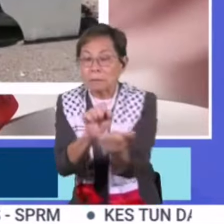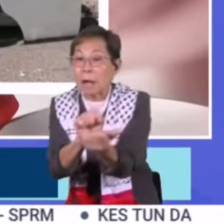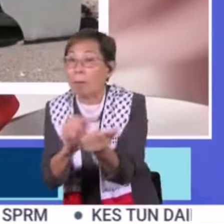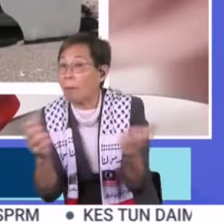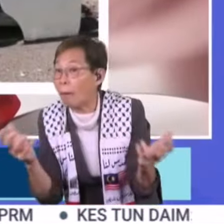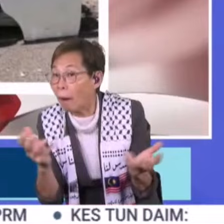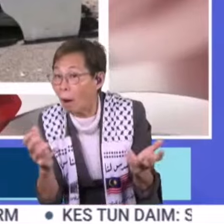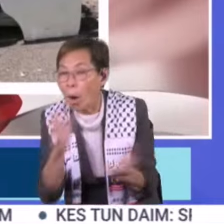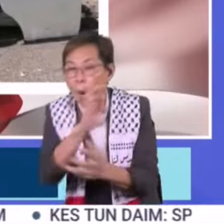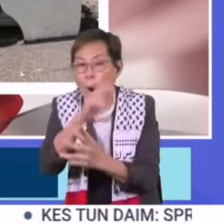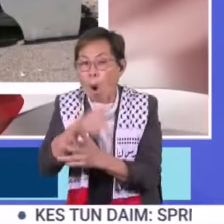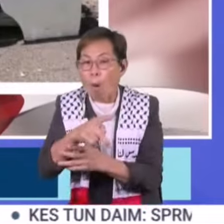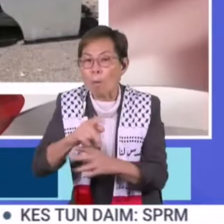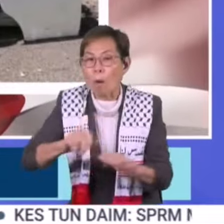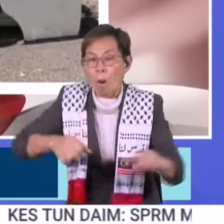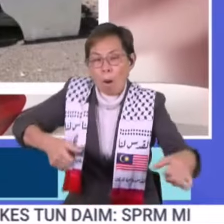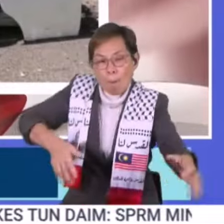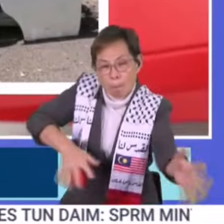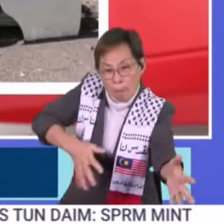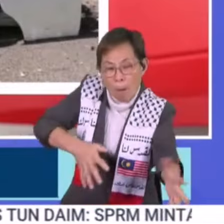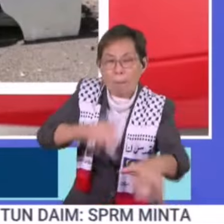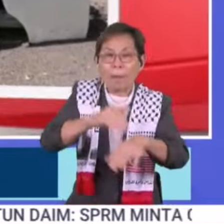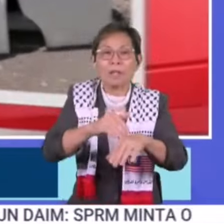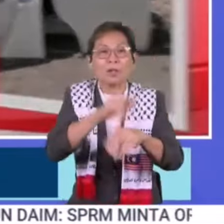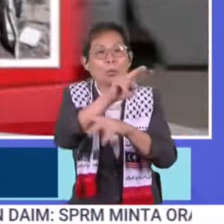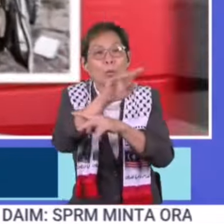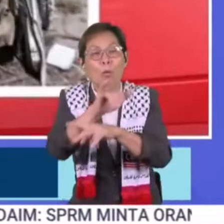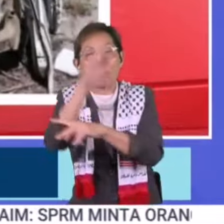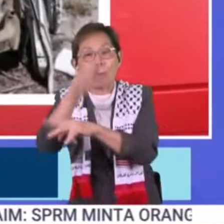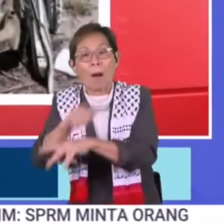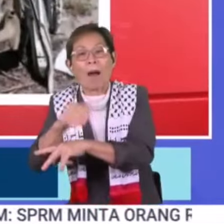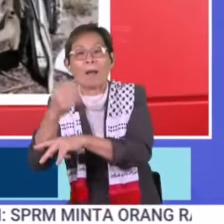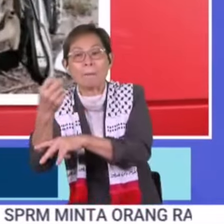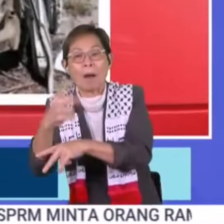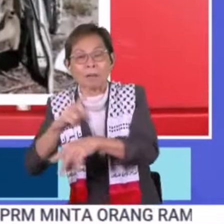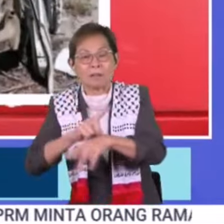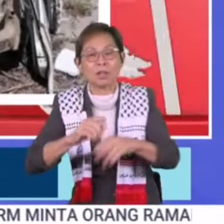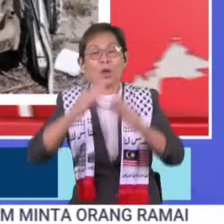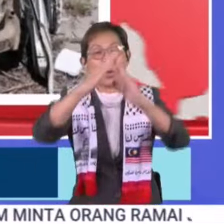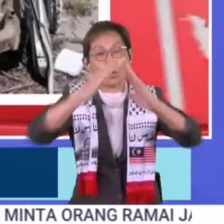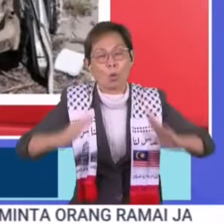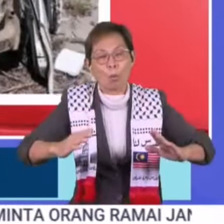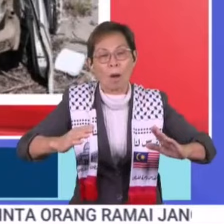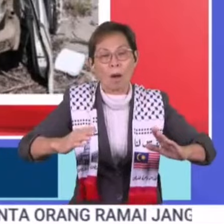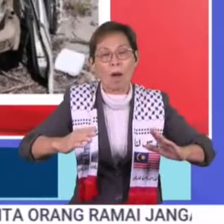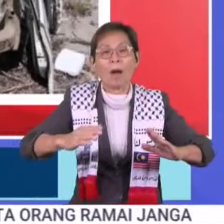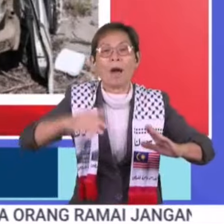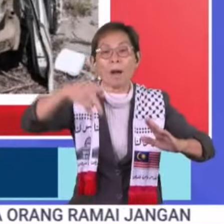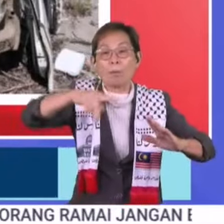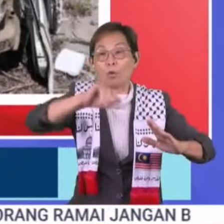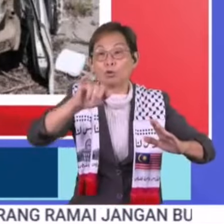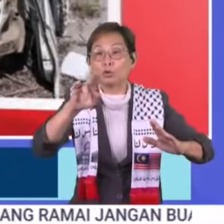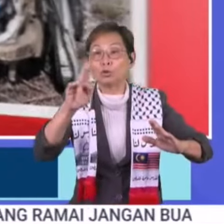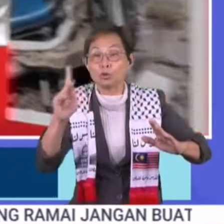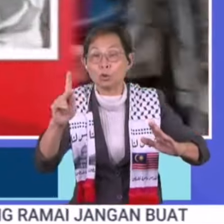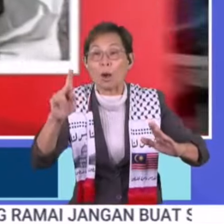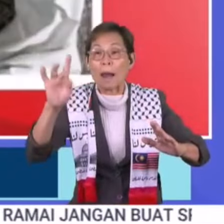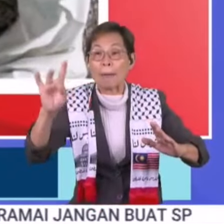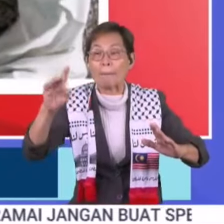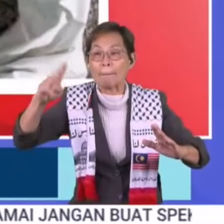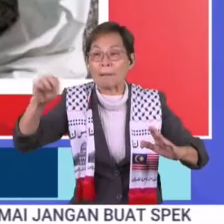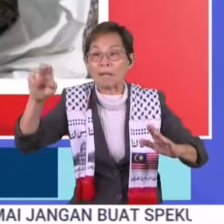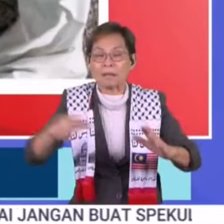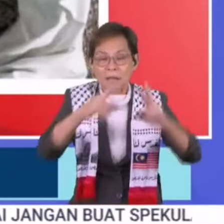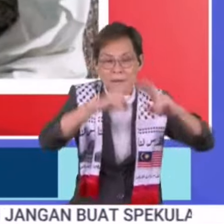ditahan menerusi Op Lejang pada 26 Disember lalu di hadapan sebuah rumah di Pujut 8 Miri. Kes disiasat di bawah